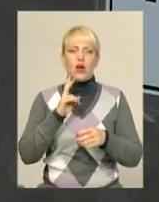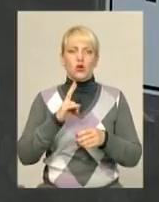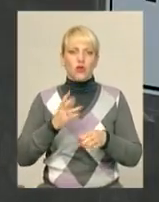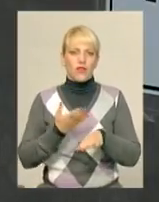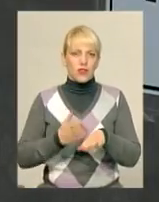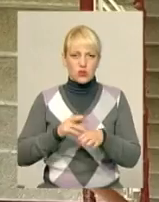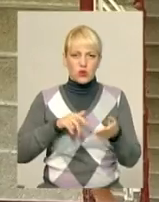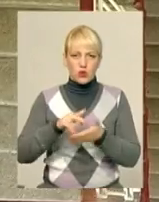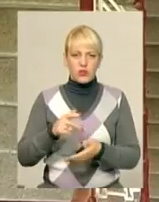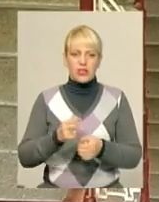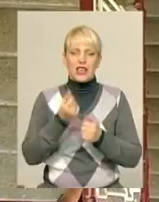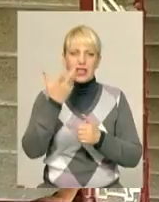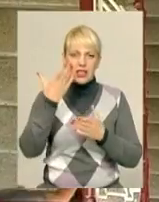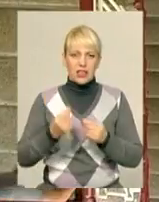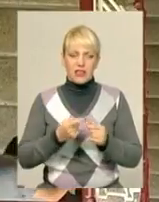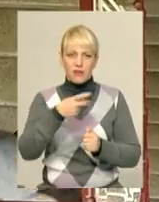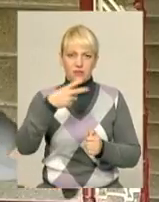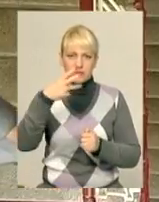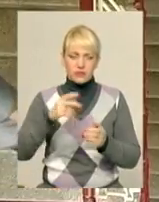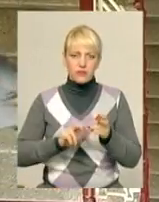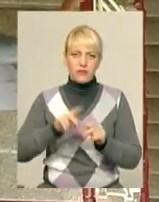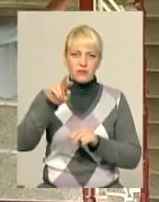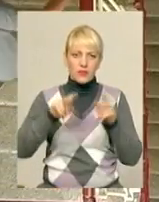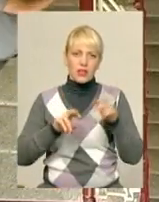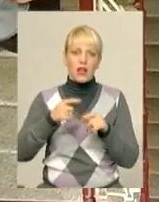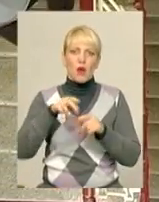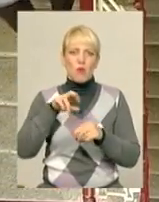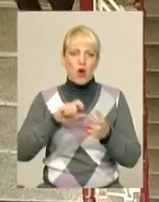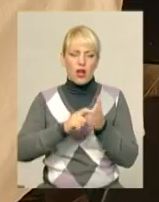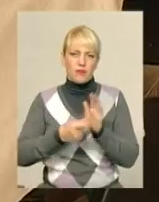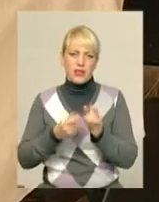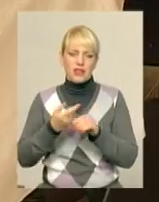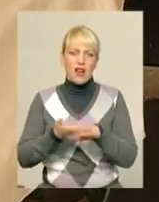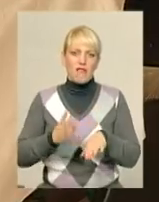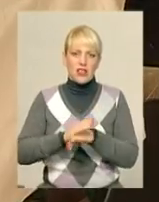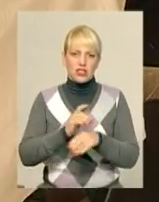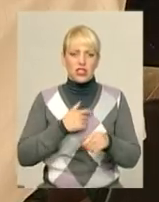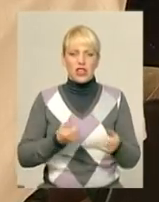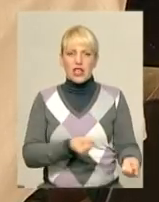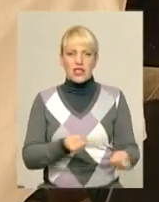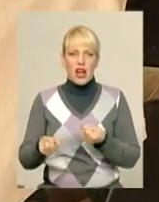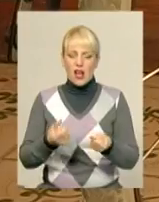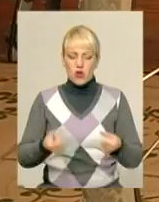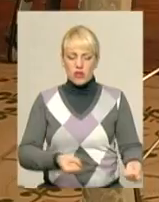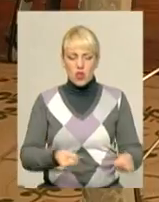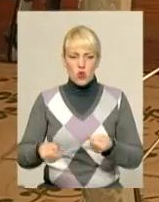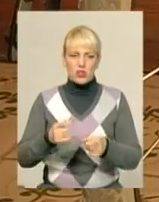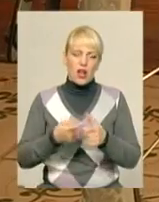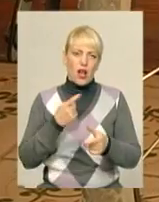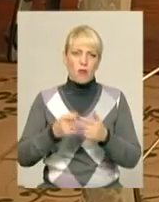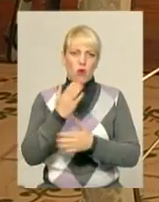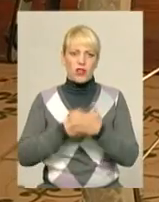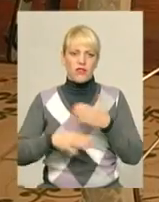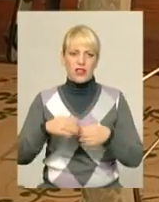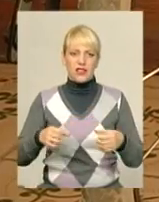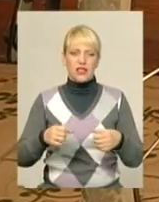кілька разів на день долати відстань у три поверхи з одного кабінету в інший. Важких пацієнтів персонал тягає на ношах або у інвалідних